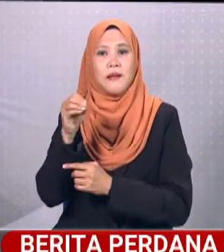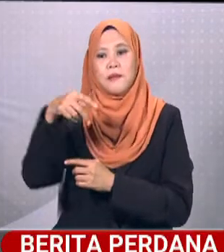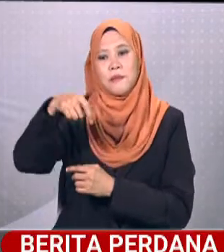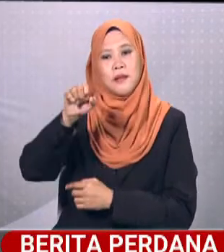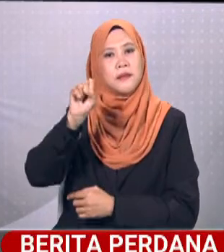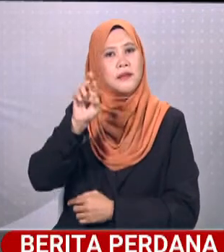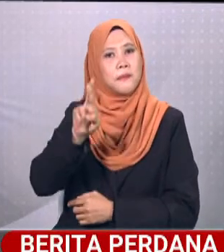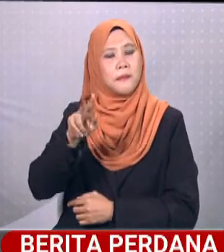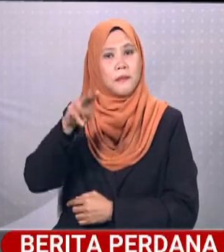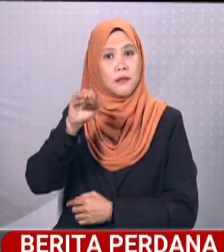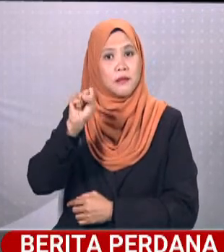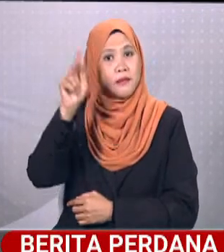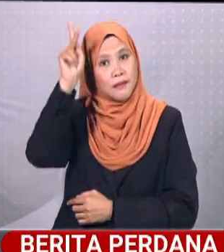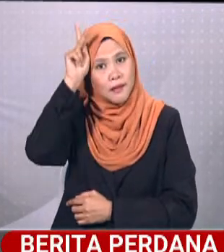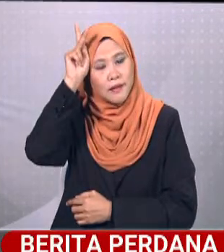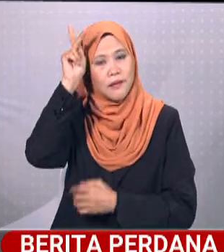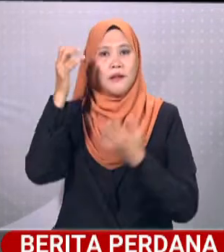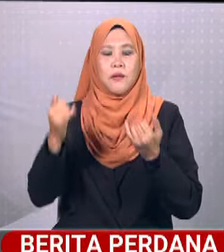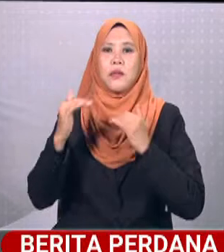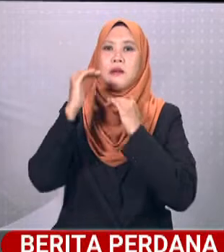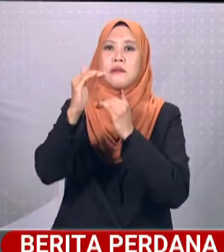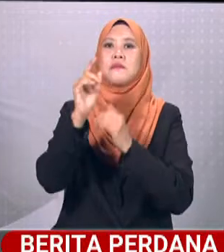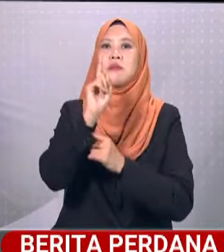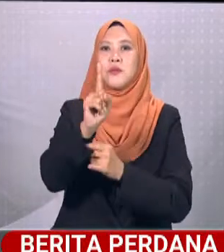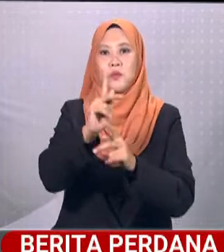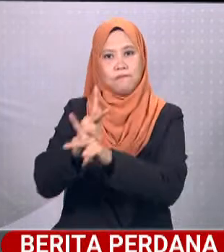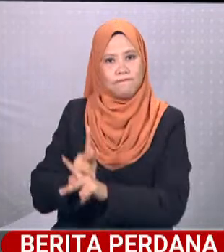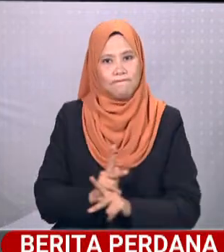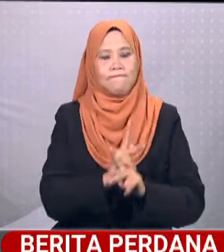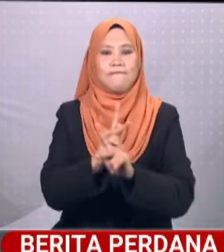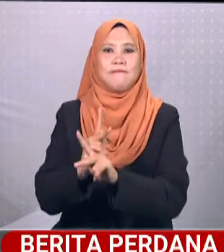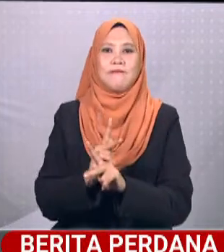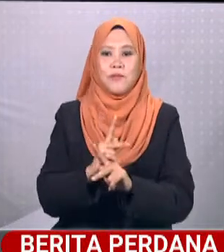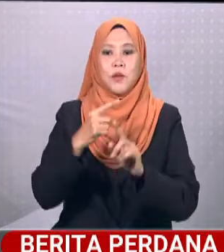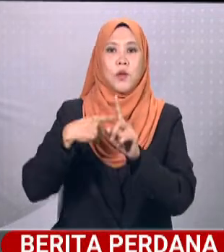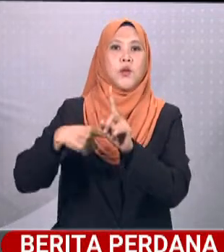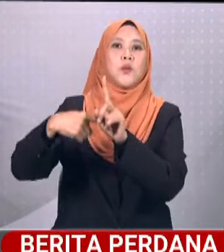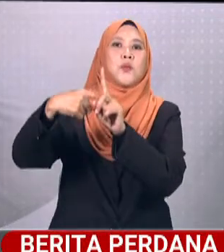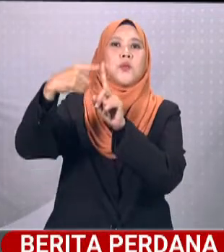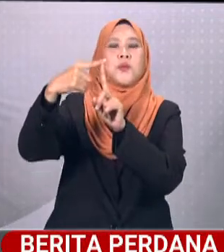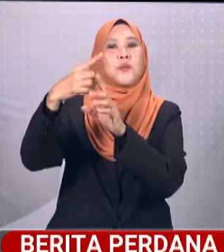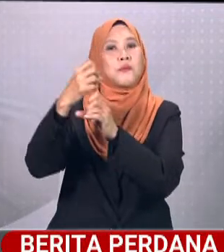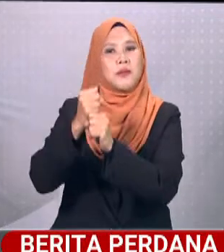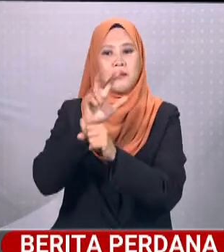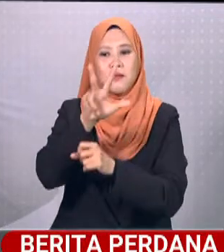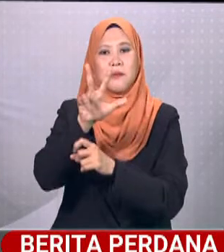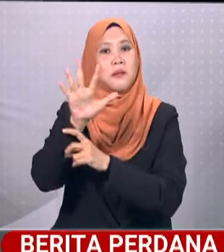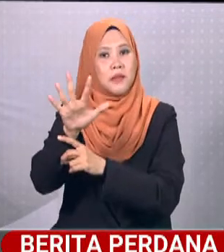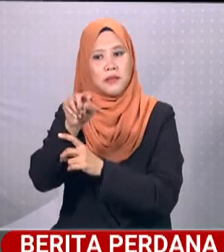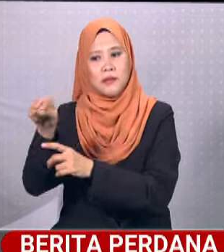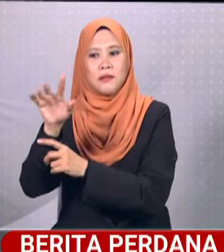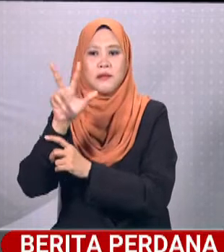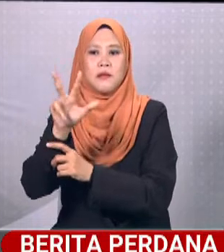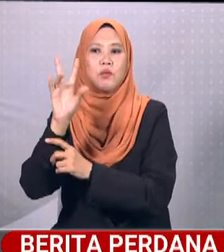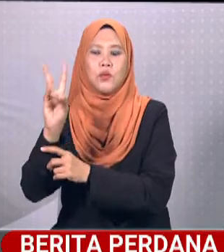Mas Kelantan. Pada ketika ini berada pada tahap 1, tahap berjaga-jaga, iaitu suhu maksimum yang dicapai adalah antara 35 hingga